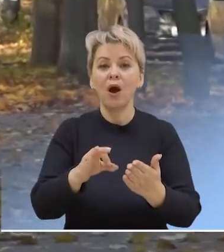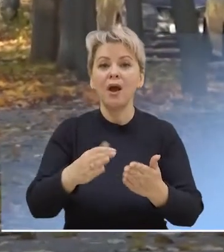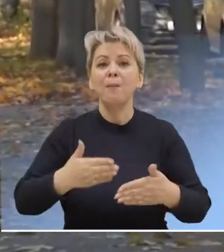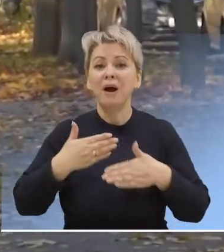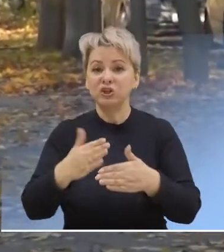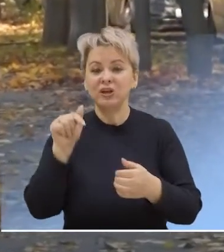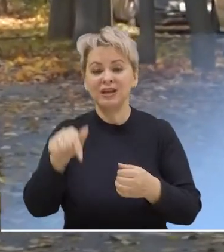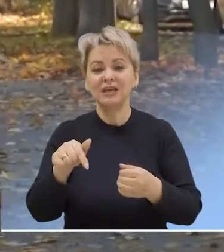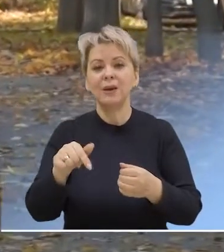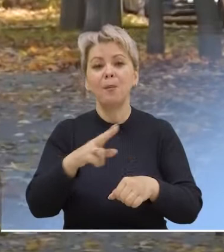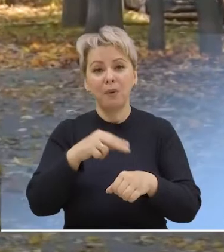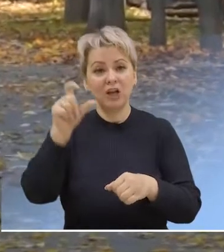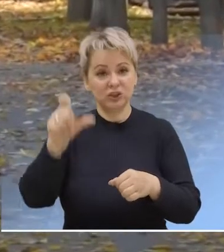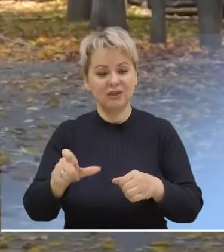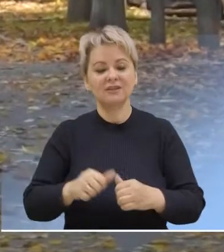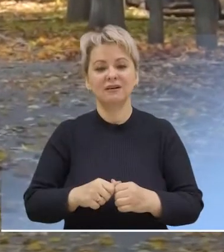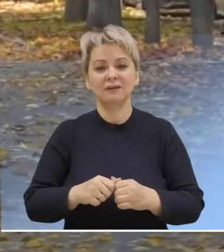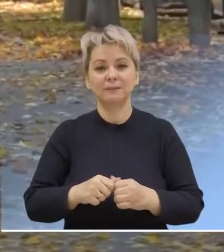поощрении сотрудника полиции.